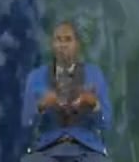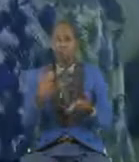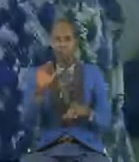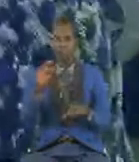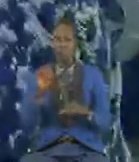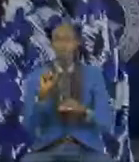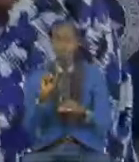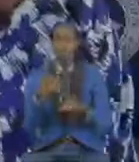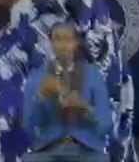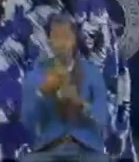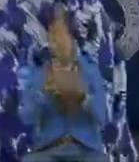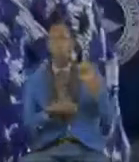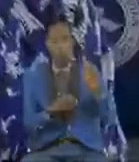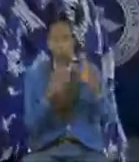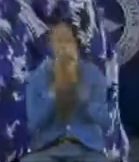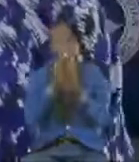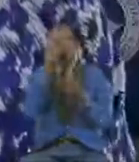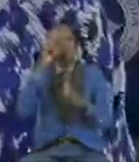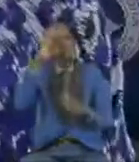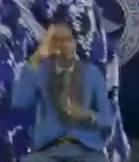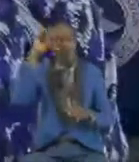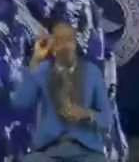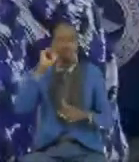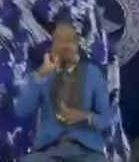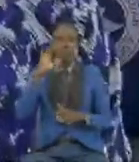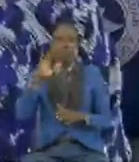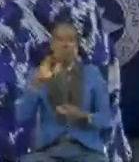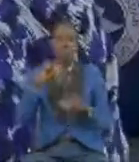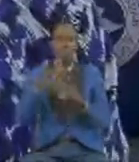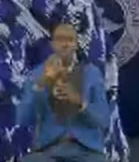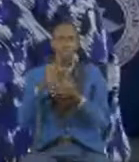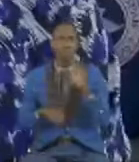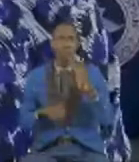prié, les hommes et les femmes. Chapitre 2, ils ont prié,